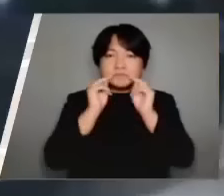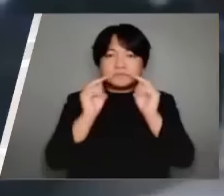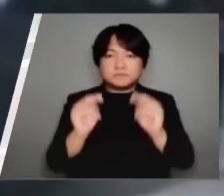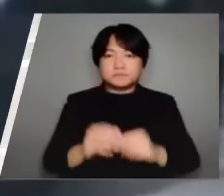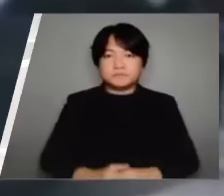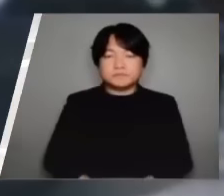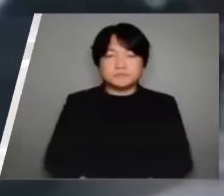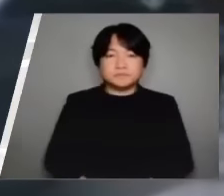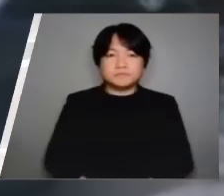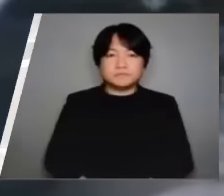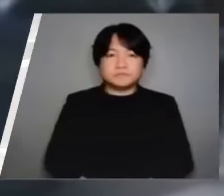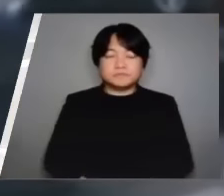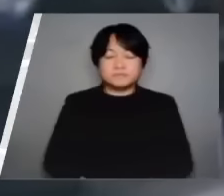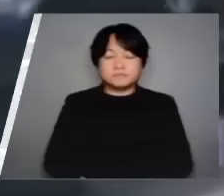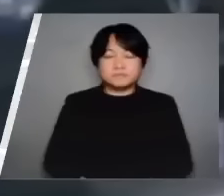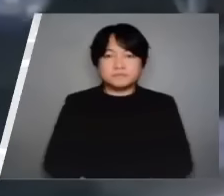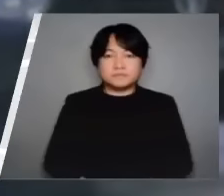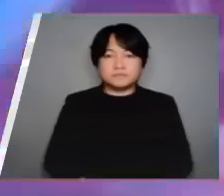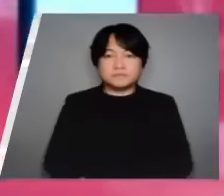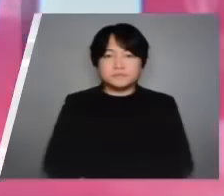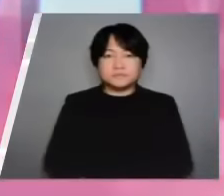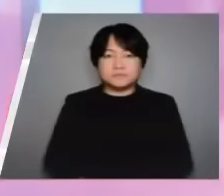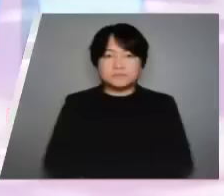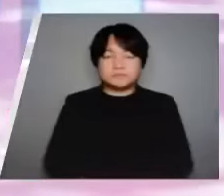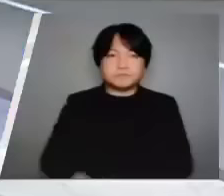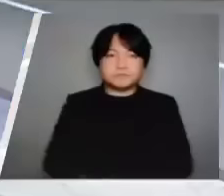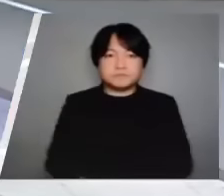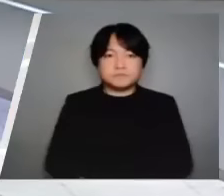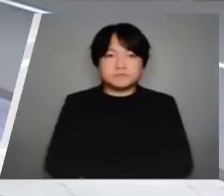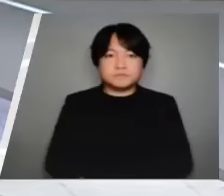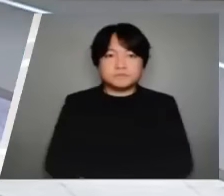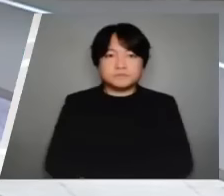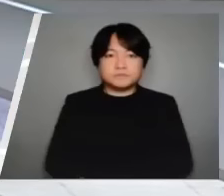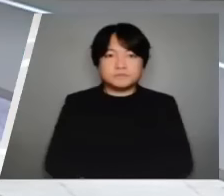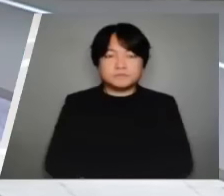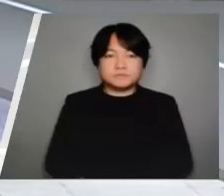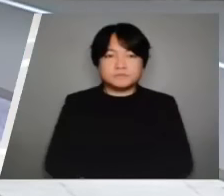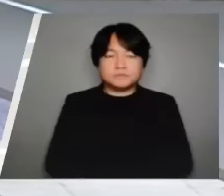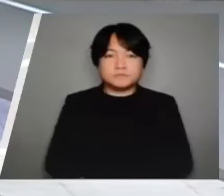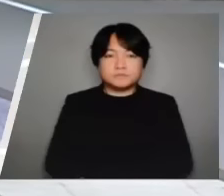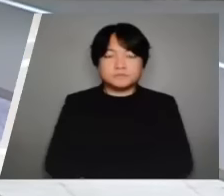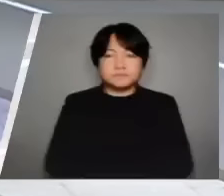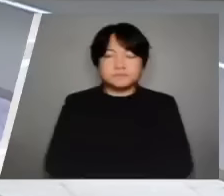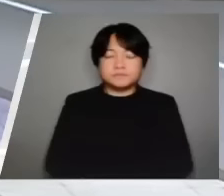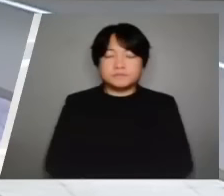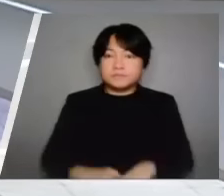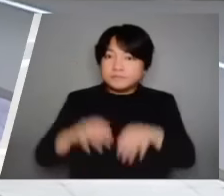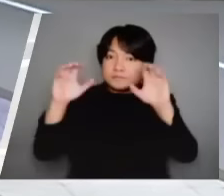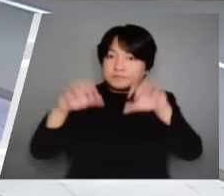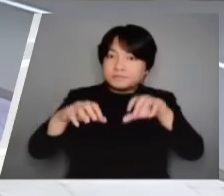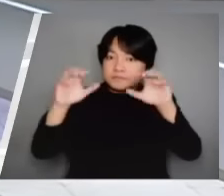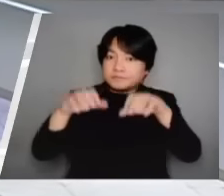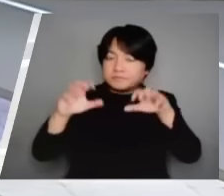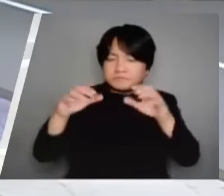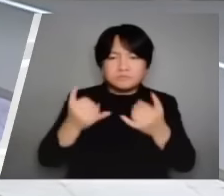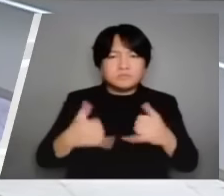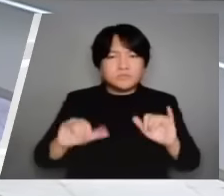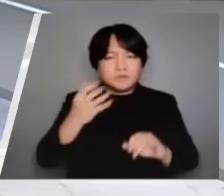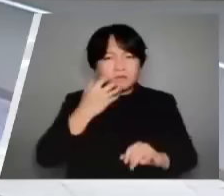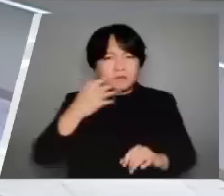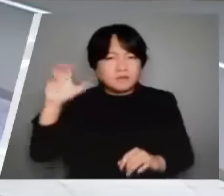gemy Regional TV 1 Western Visayas ang inyong saksi kahit nag-ulan na mga kapuso matinding init ang